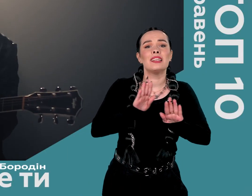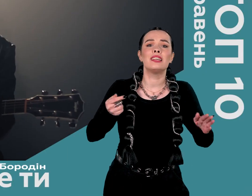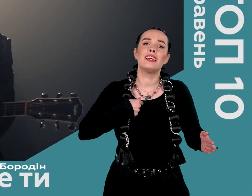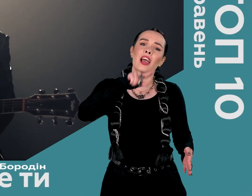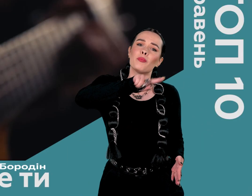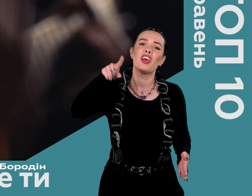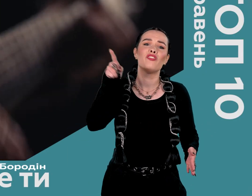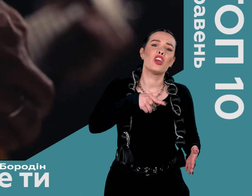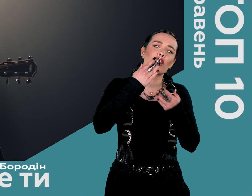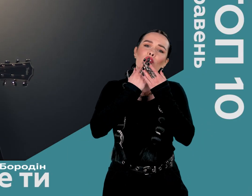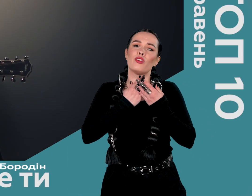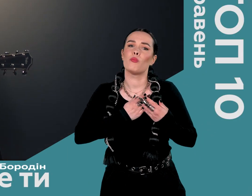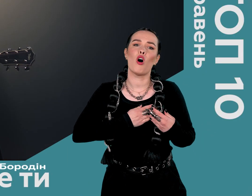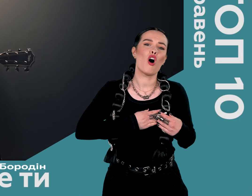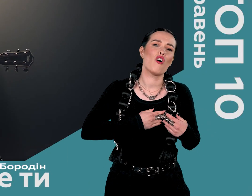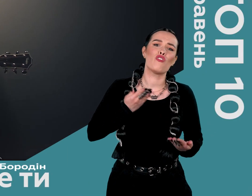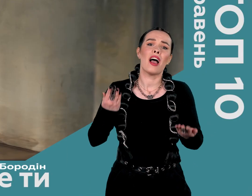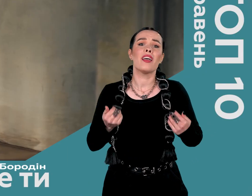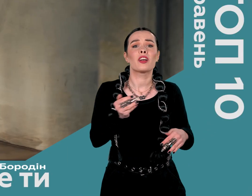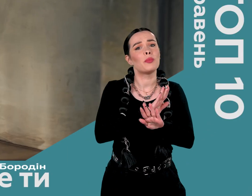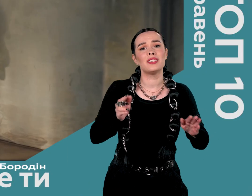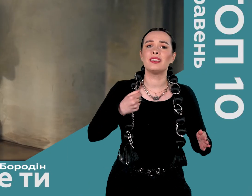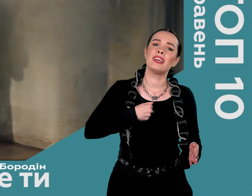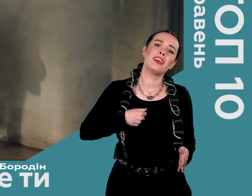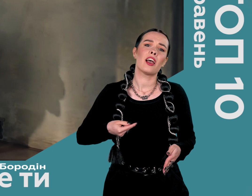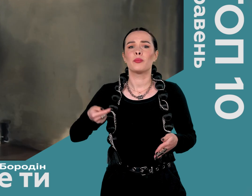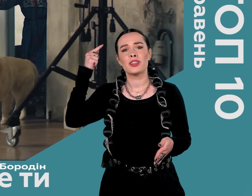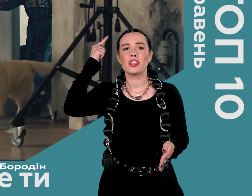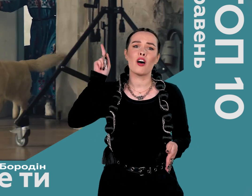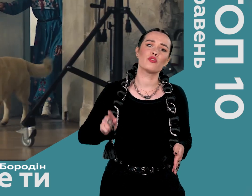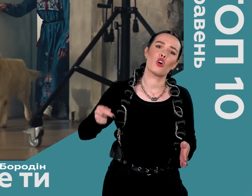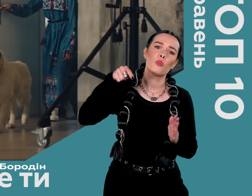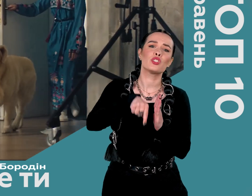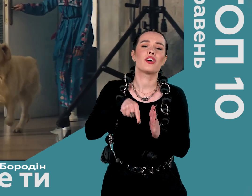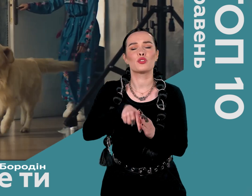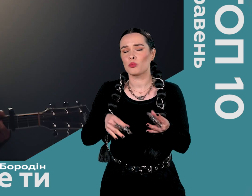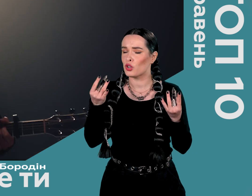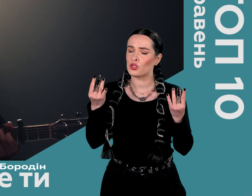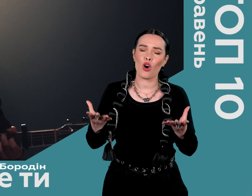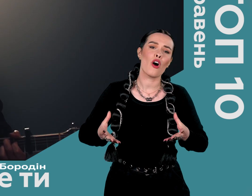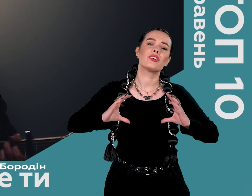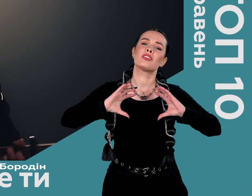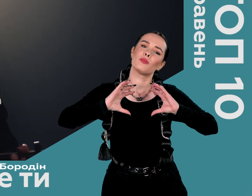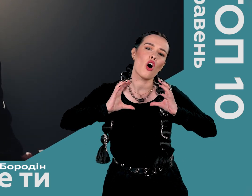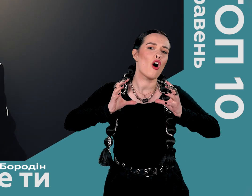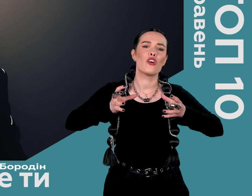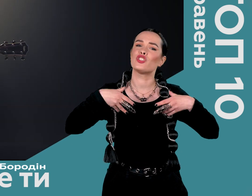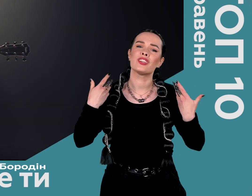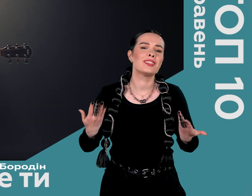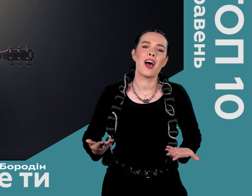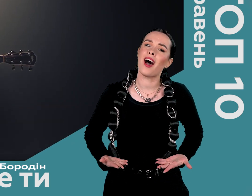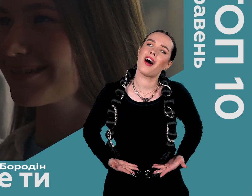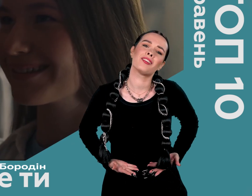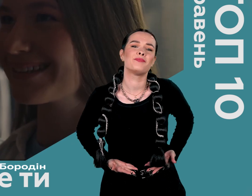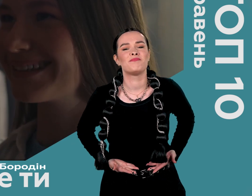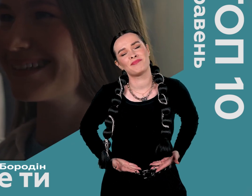Якби не ти, я б не вірив в любов. Якби не ти, я б не знав, чому сенсу простого земного